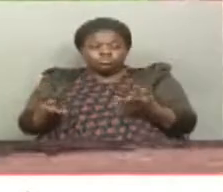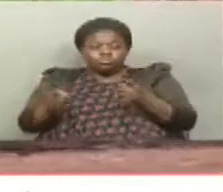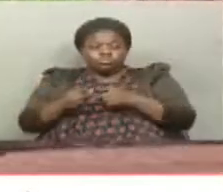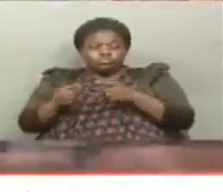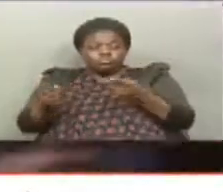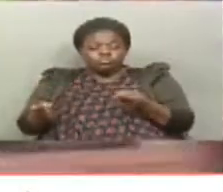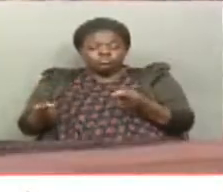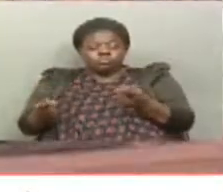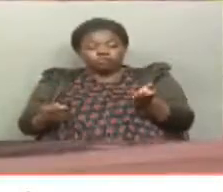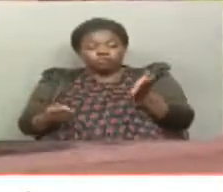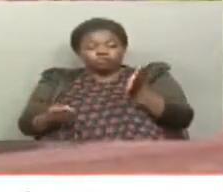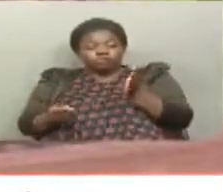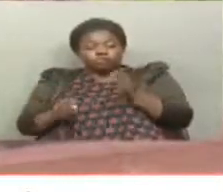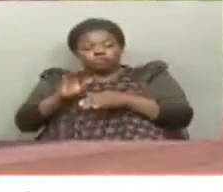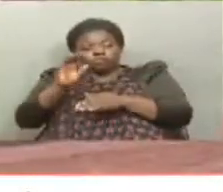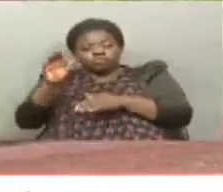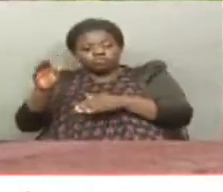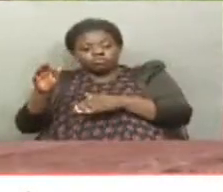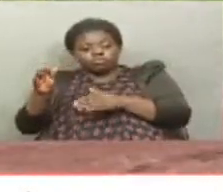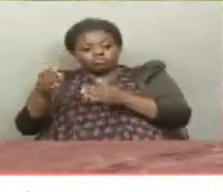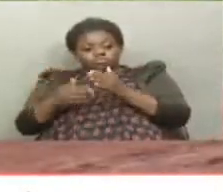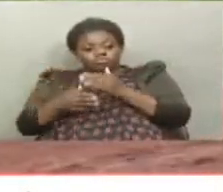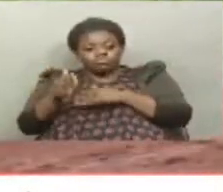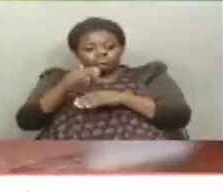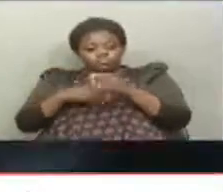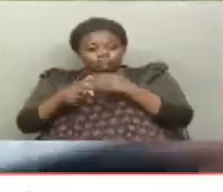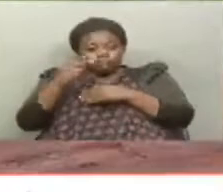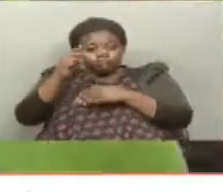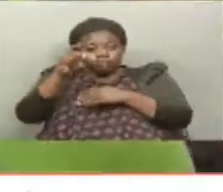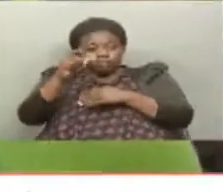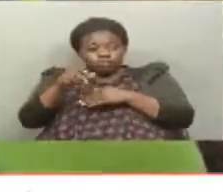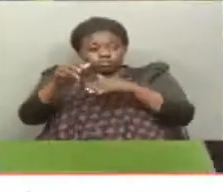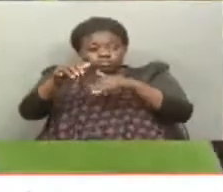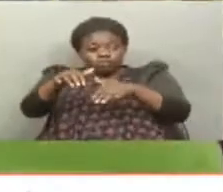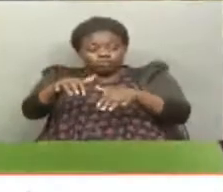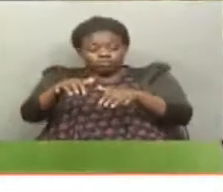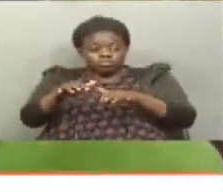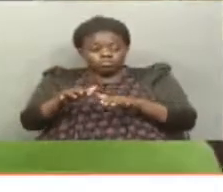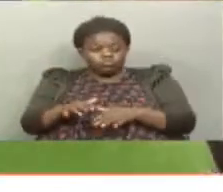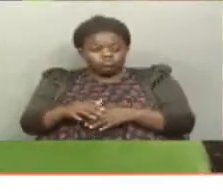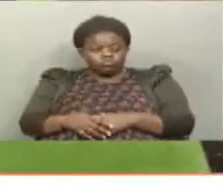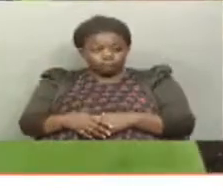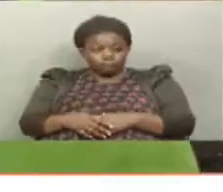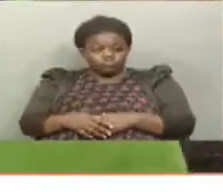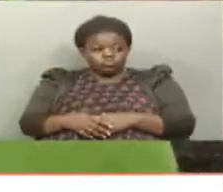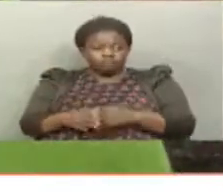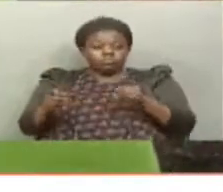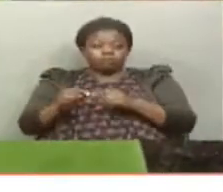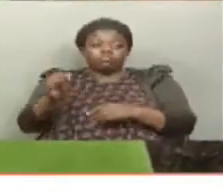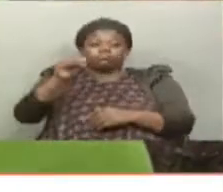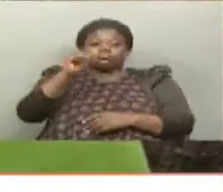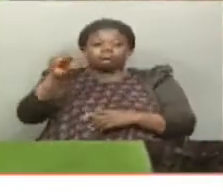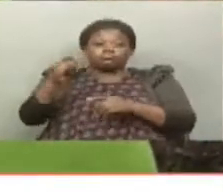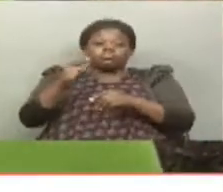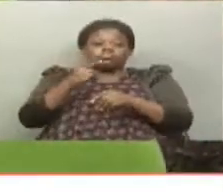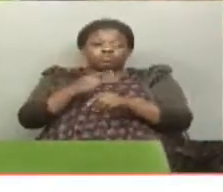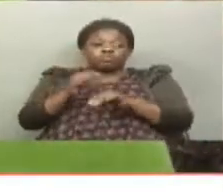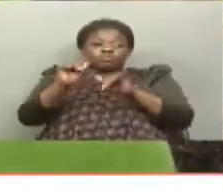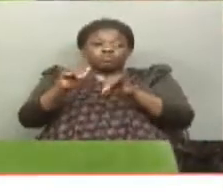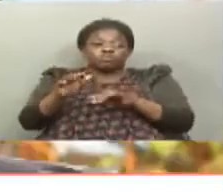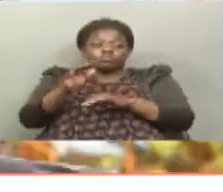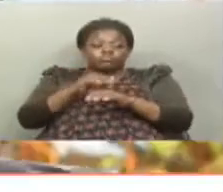w'enkya n'eggulo nga bagamba tebalabanko muntu yenna aziikibwawo naye nga abajjajjaffe banga ddene nga babeera kuno nga